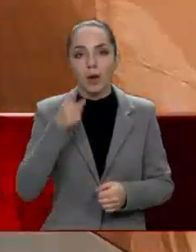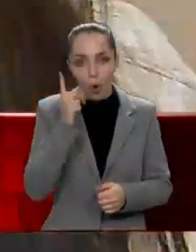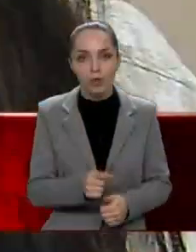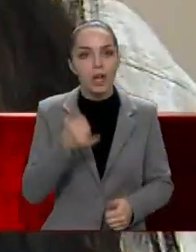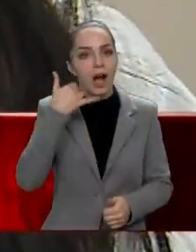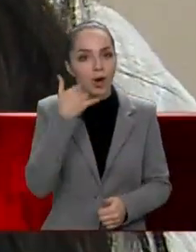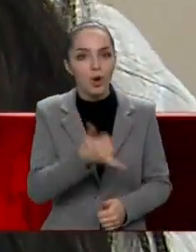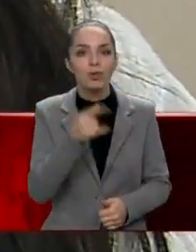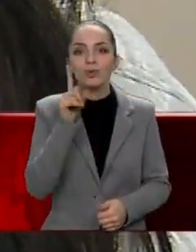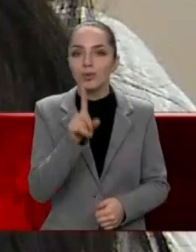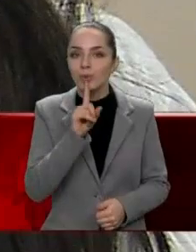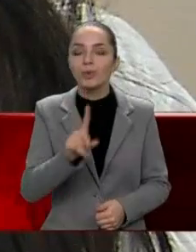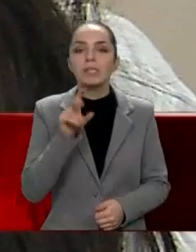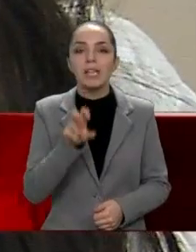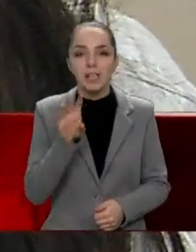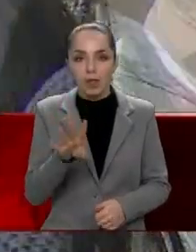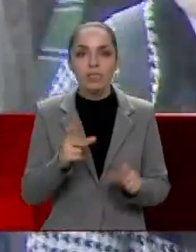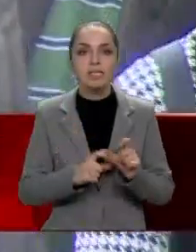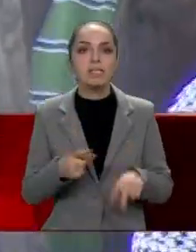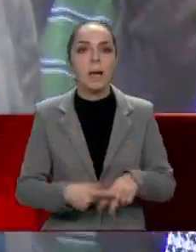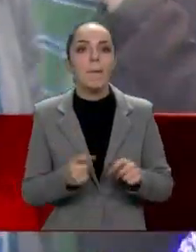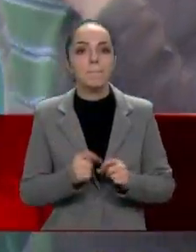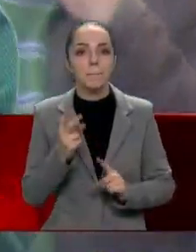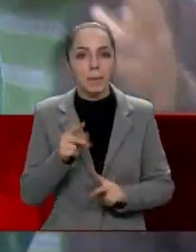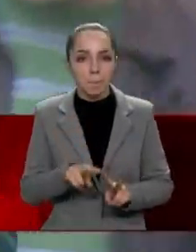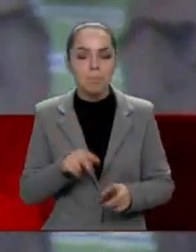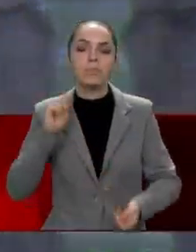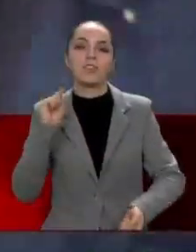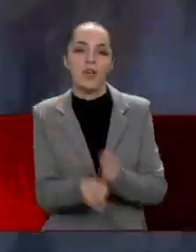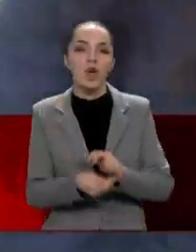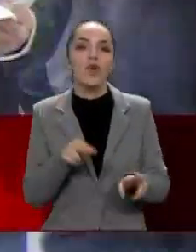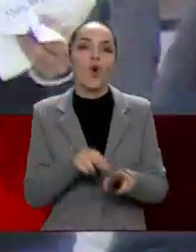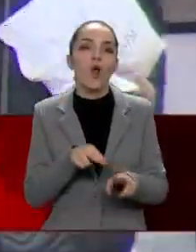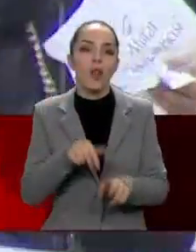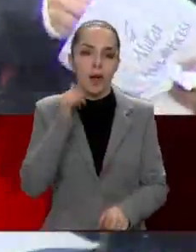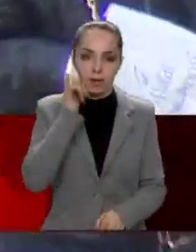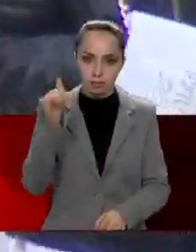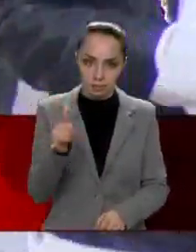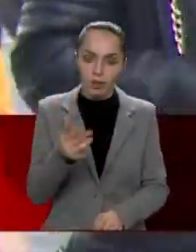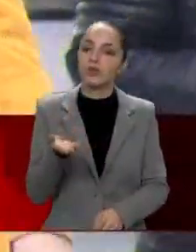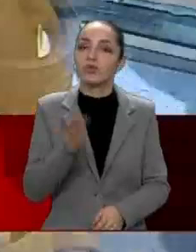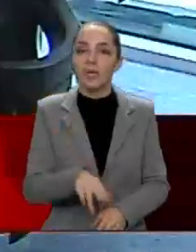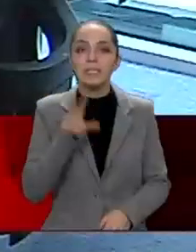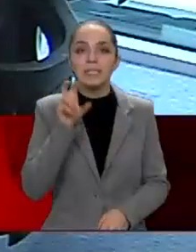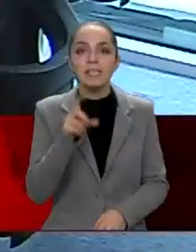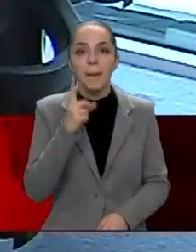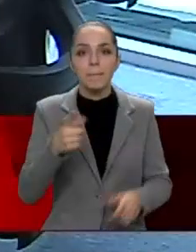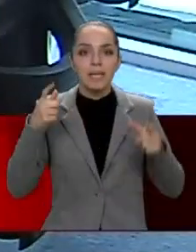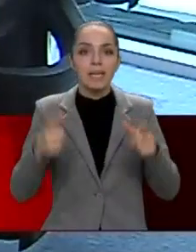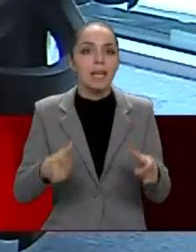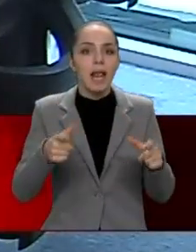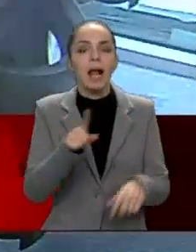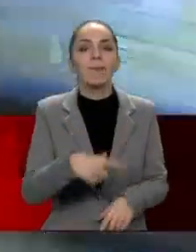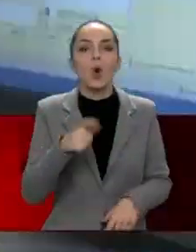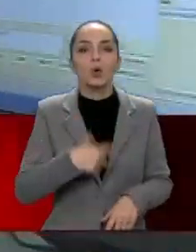Alo 184 SABİM hattını korona danışma hattına dönüştürdü. Ardından da 81 ile özel psikososyal